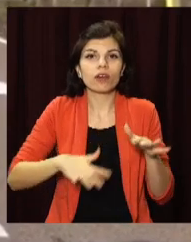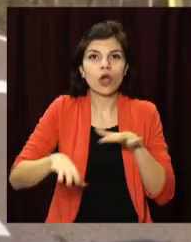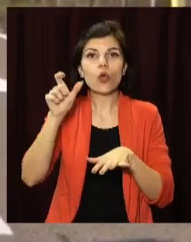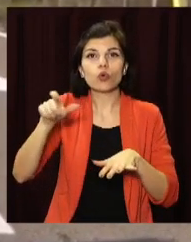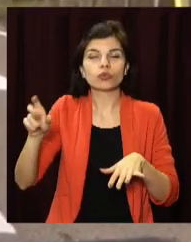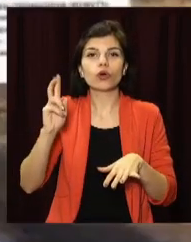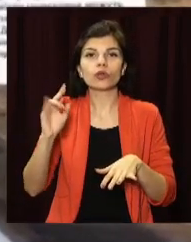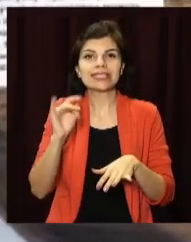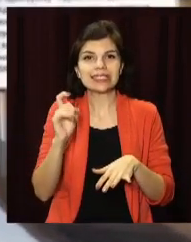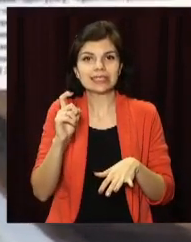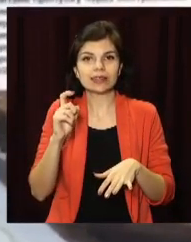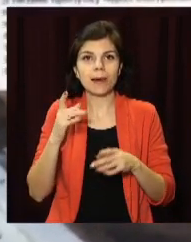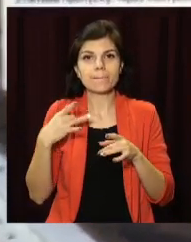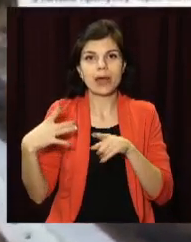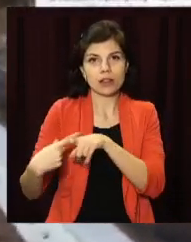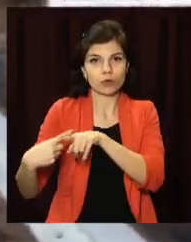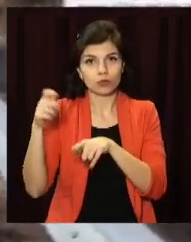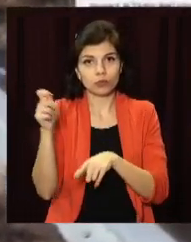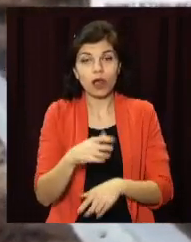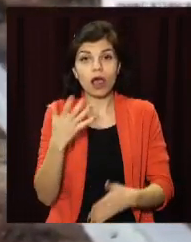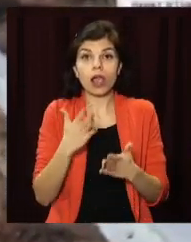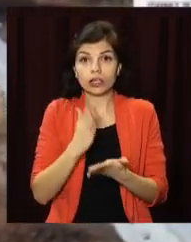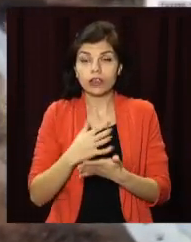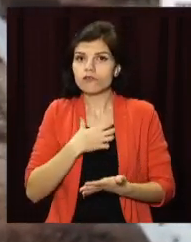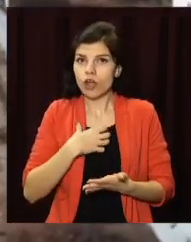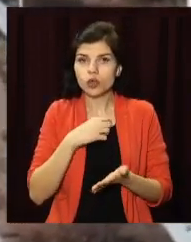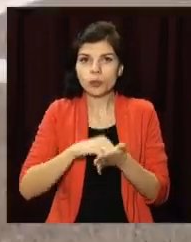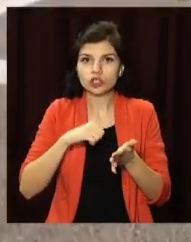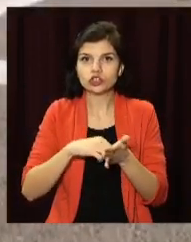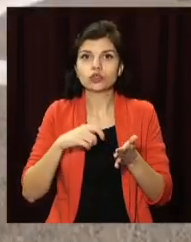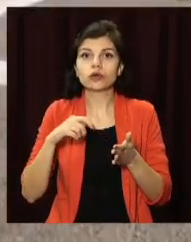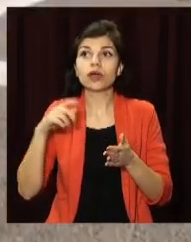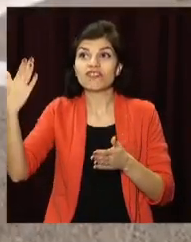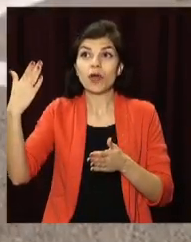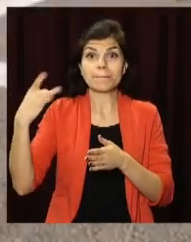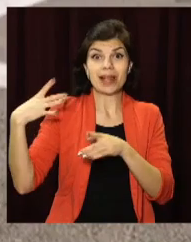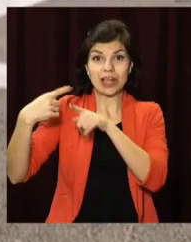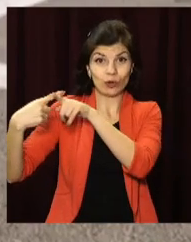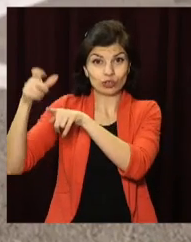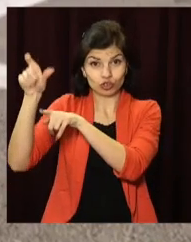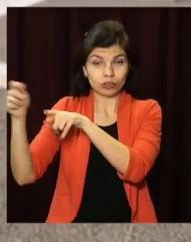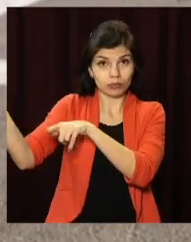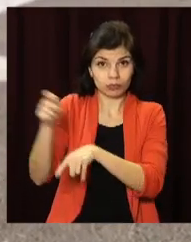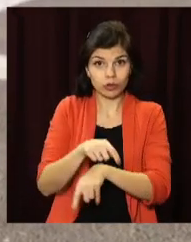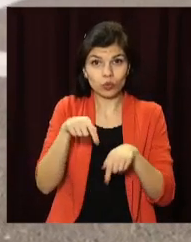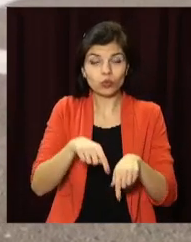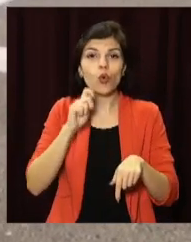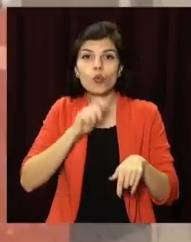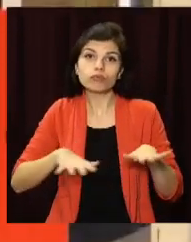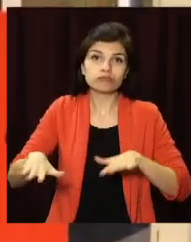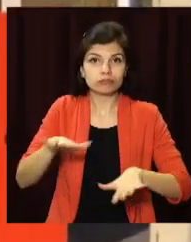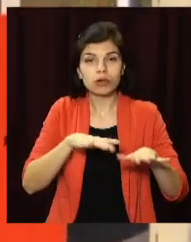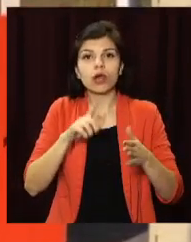Спеціалісти відзначають, якщо є вагомі мотиви подовжити термін перебування в Україні, людина має звернутися до Державної міграційної